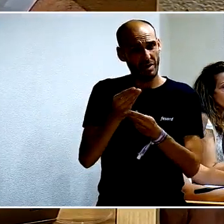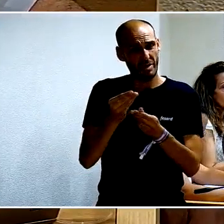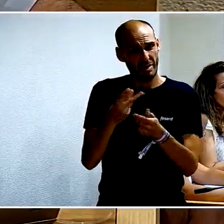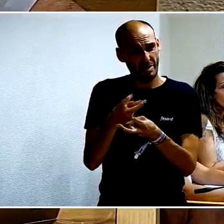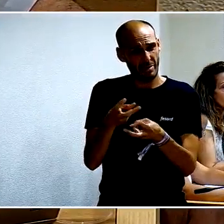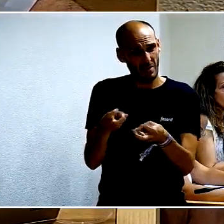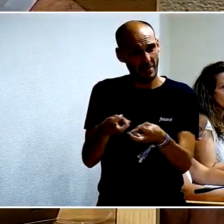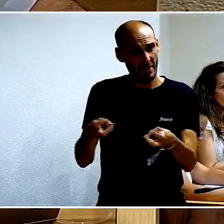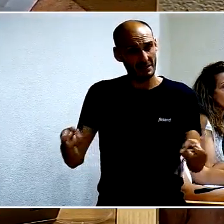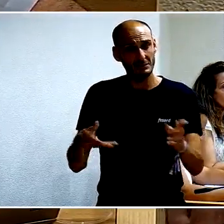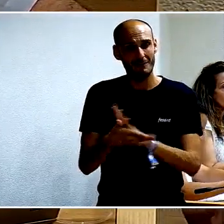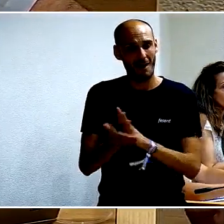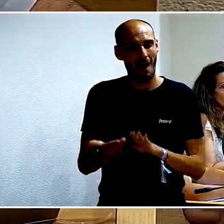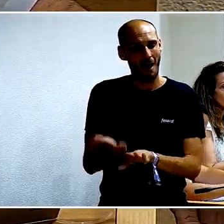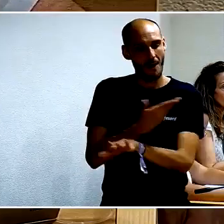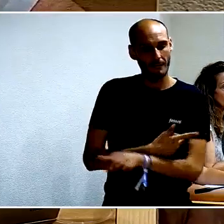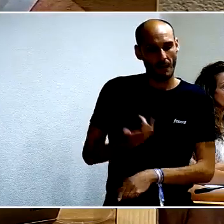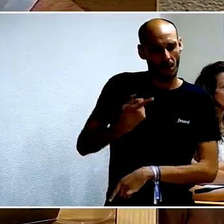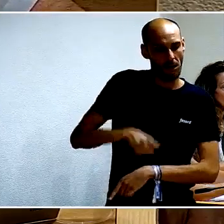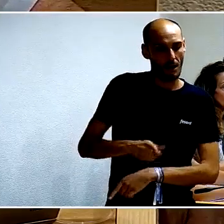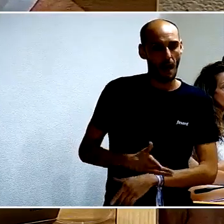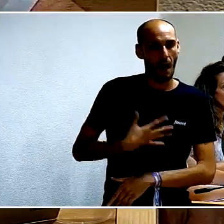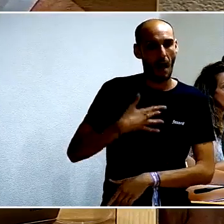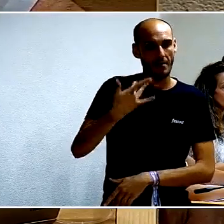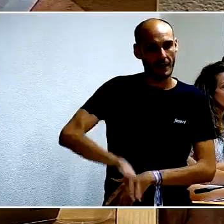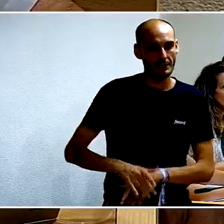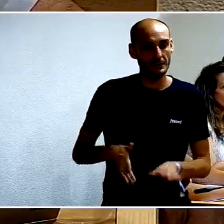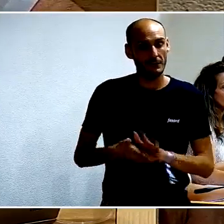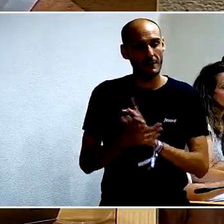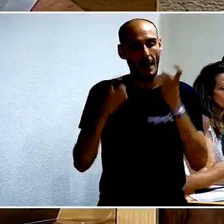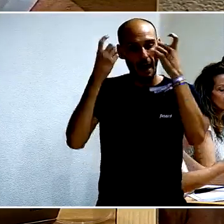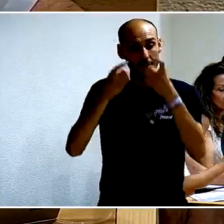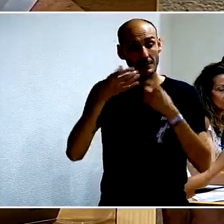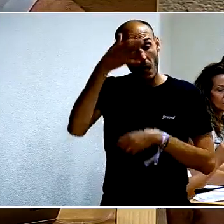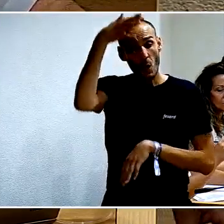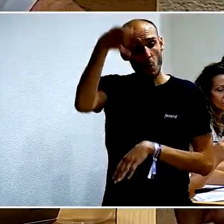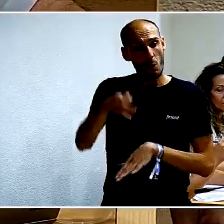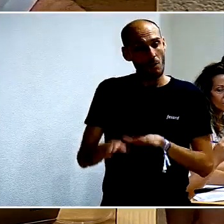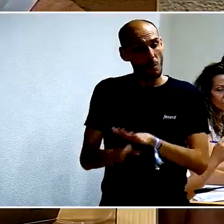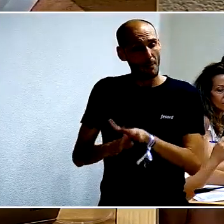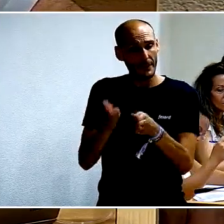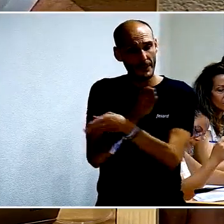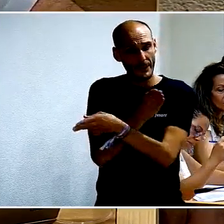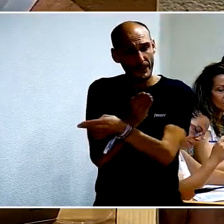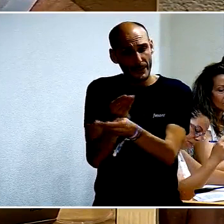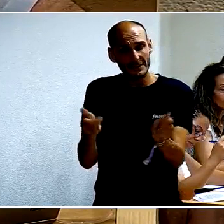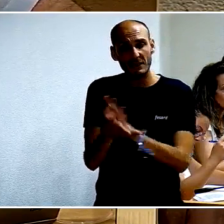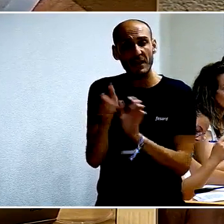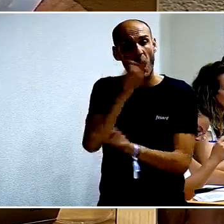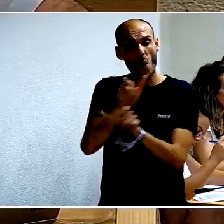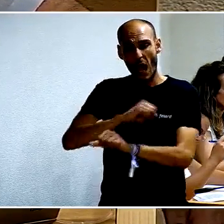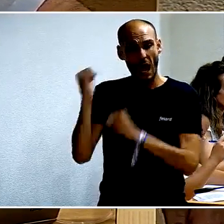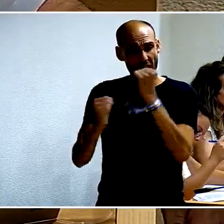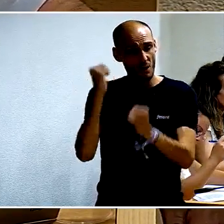premeditada. Es tracta de l'aniquilació encoberta i lenta d'un poble, és a dir, un genocidi consentit per Occident.